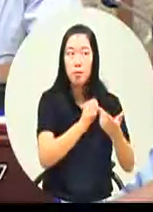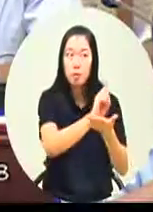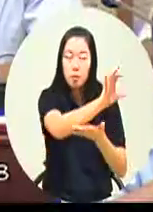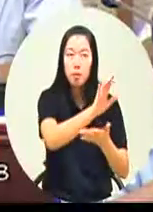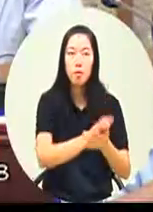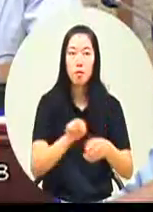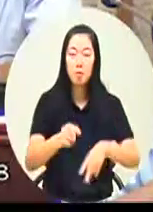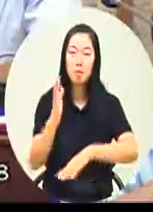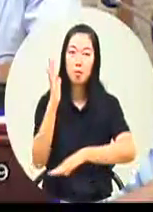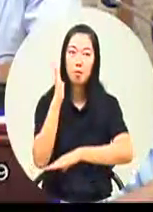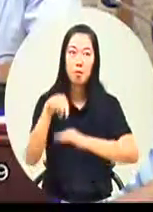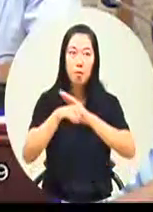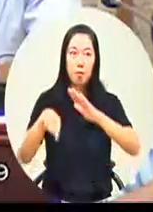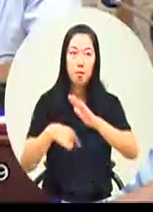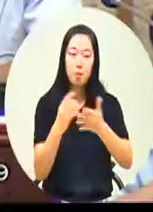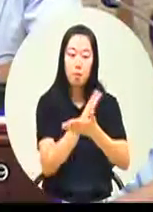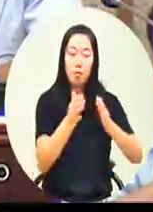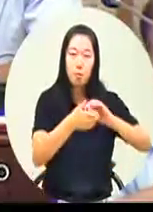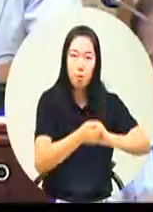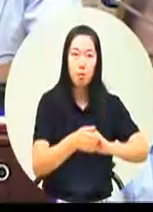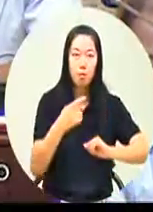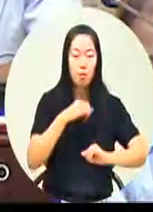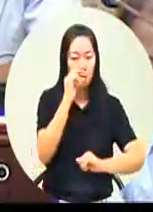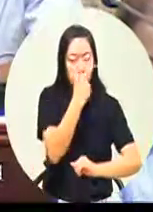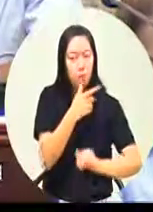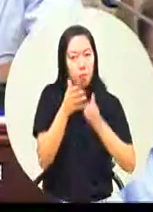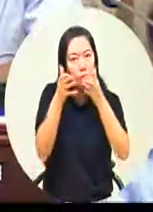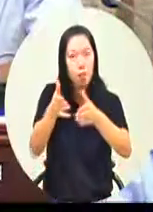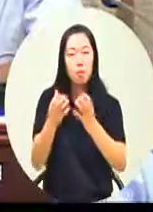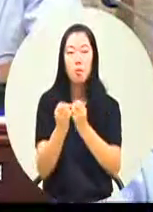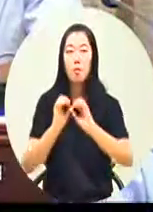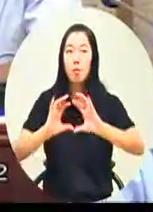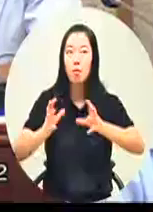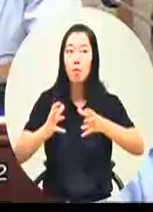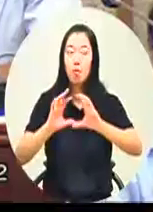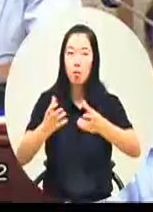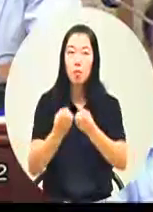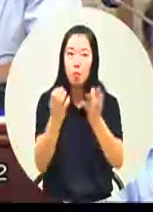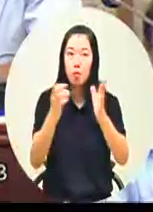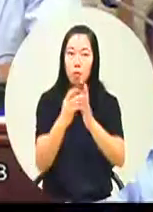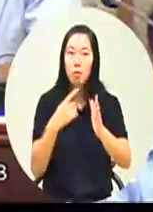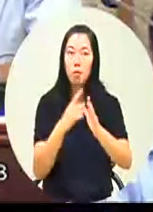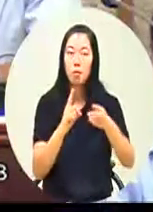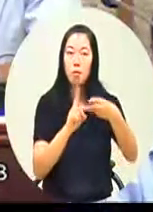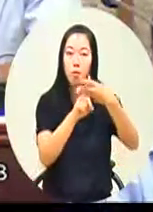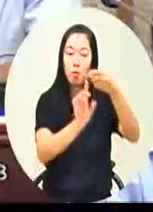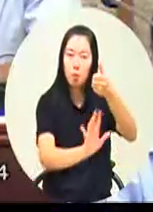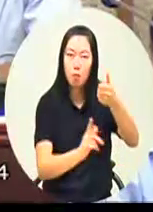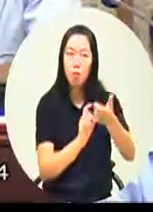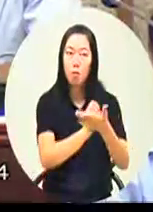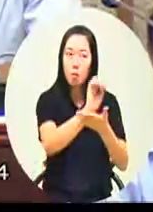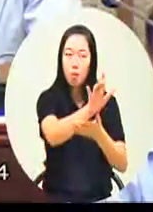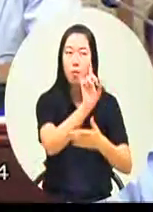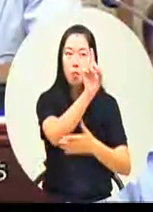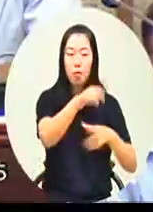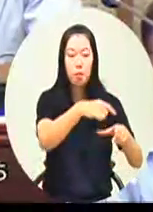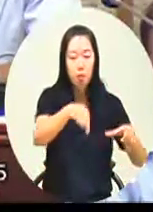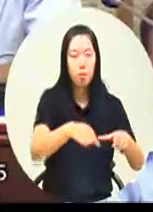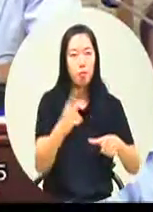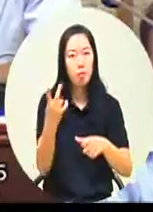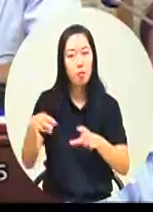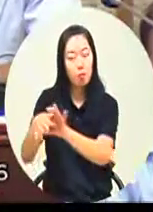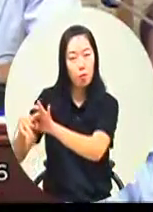行政院交予国发会，所以我们特别去跟国发会曾旭正政务主委报告。那针对这个一环二连接部分增加密度部